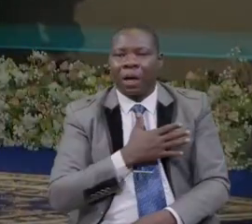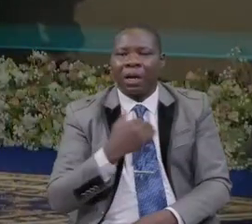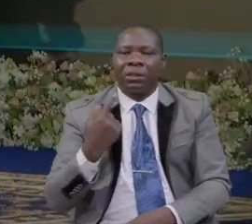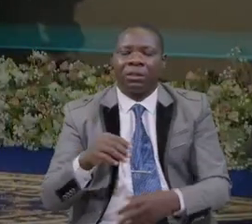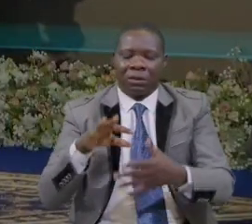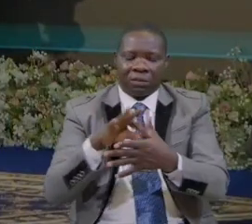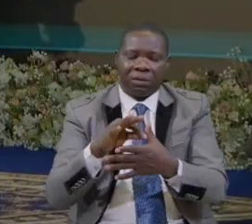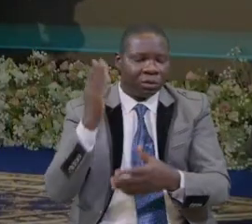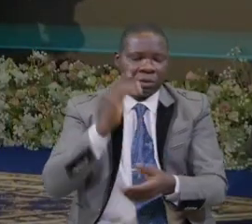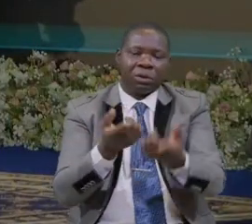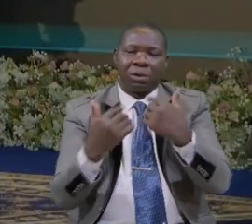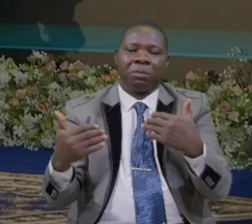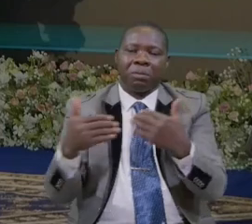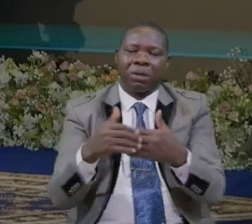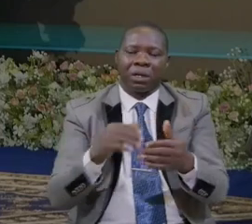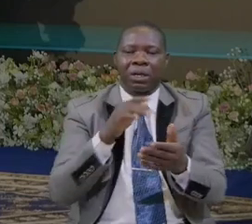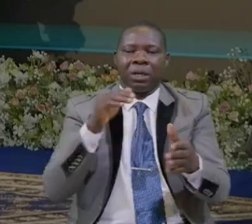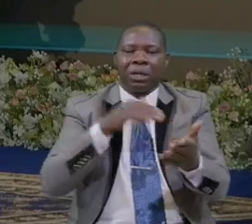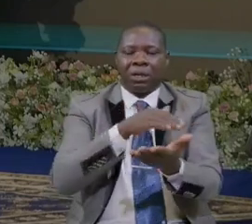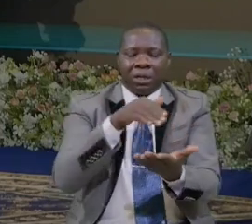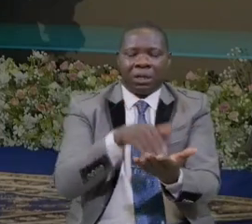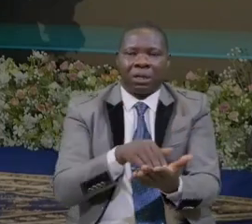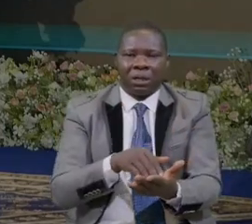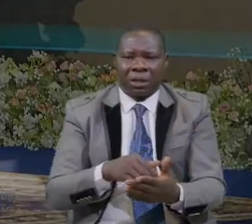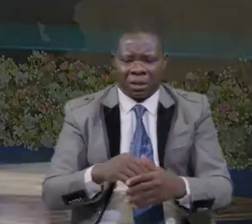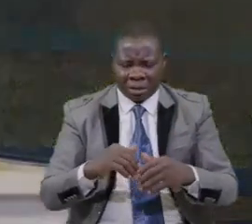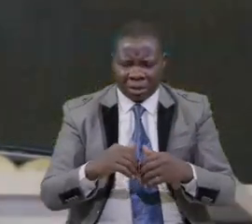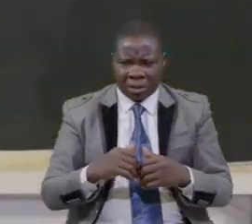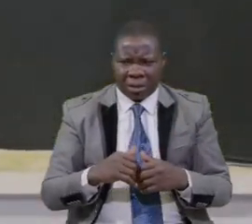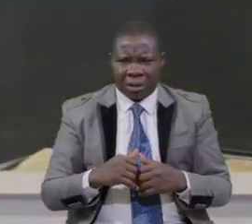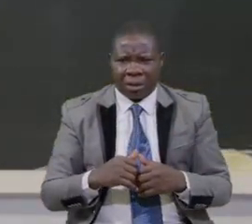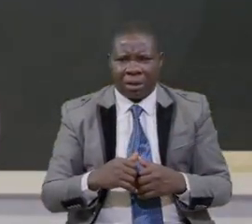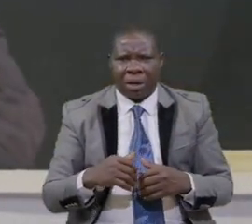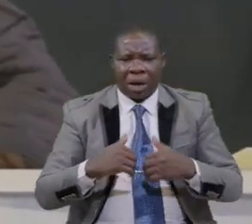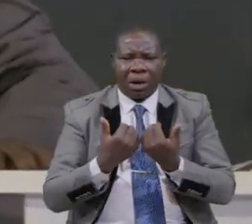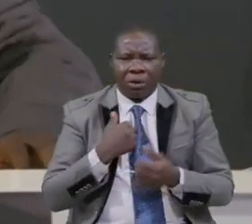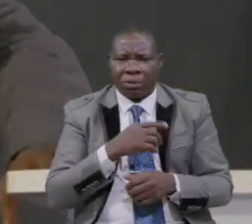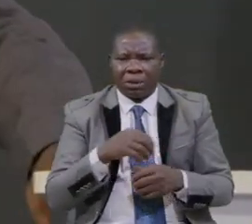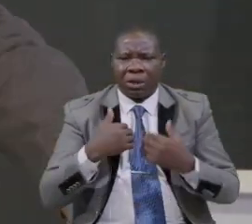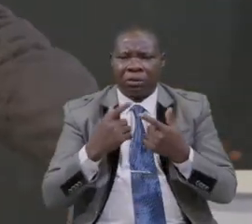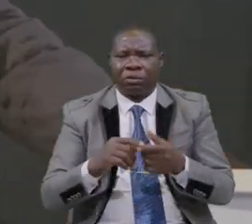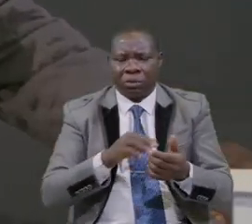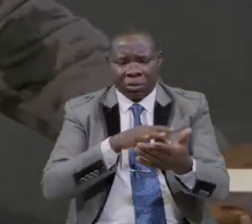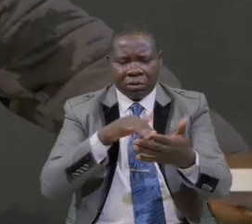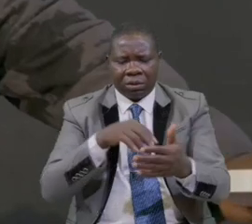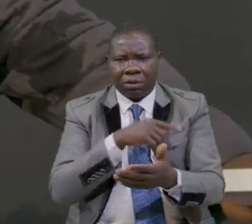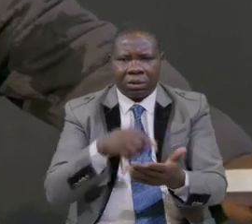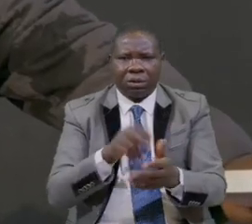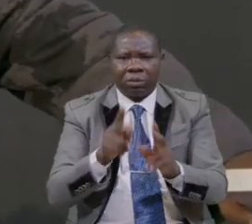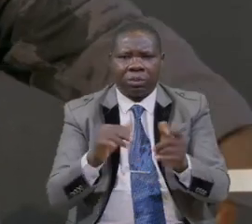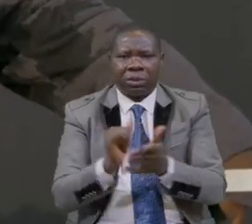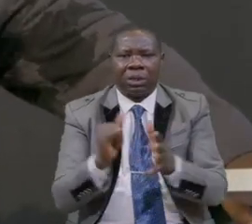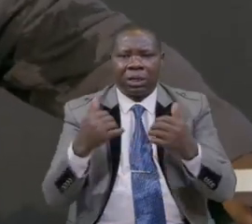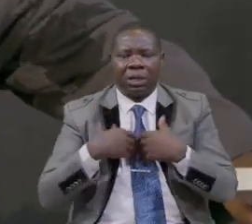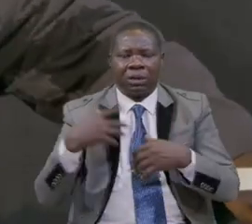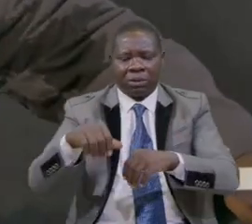Tu seras guéri de ta lèpre. Oh, nous devons étudier ces gens-là qui avaient l'onction de